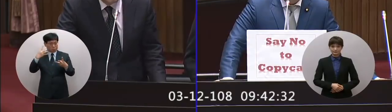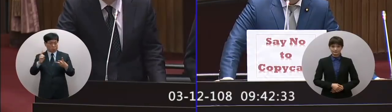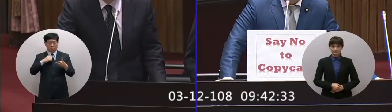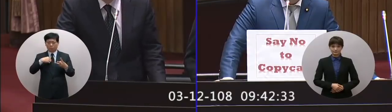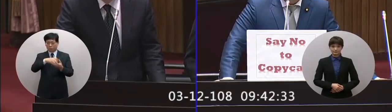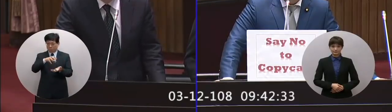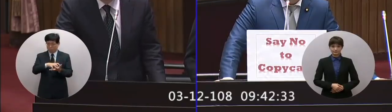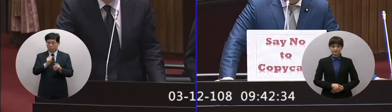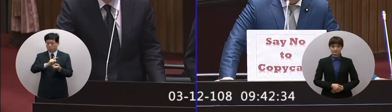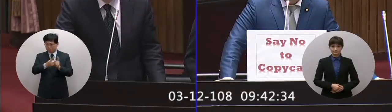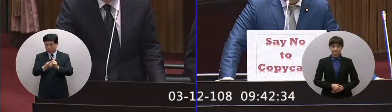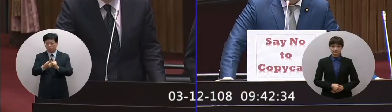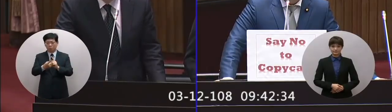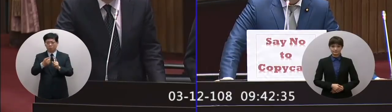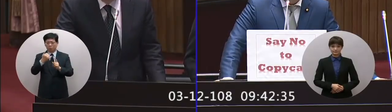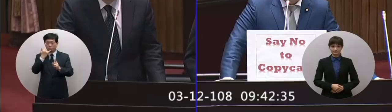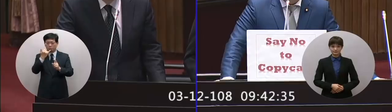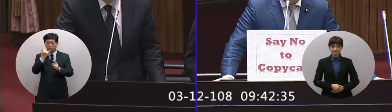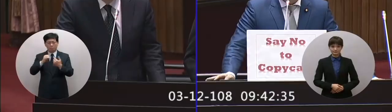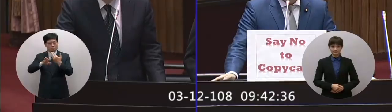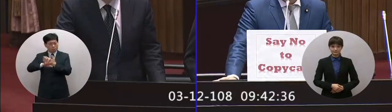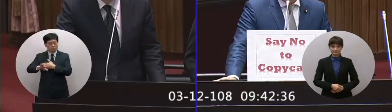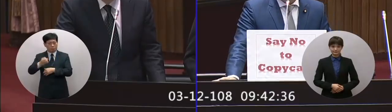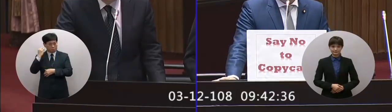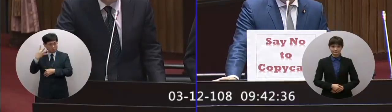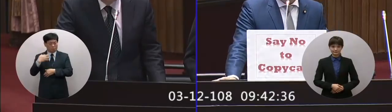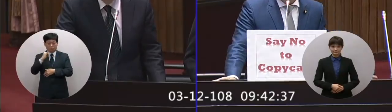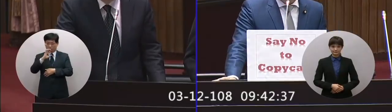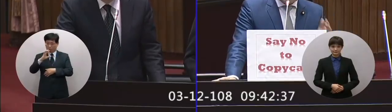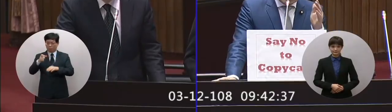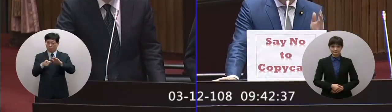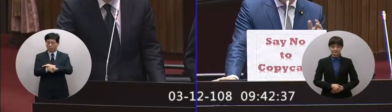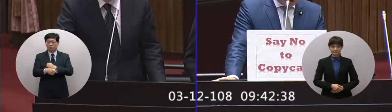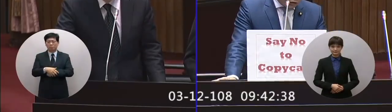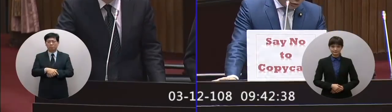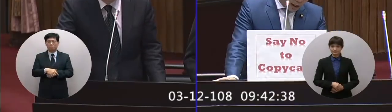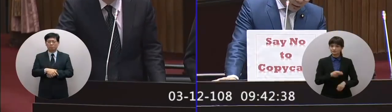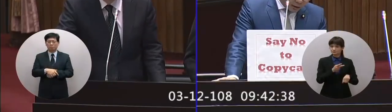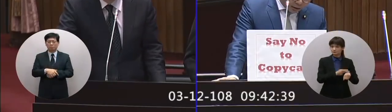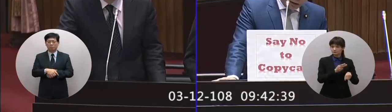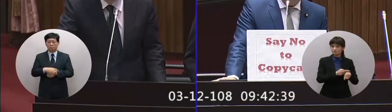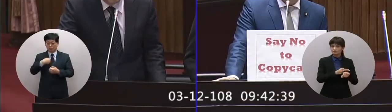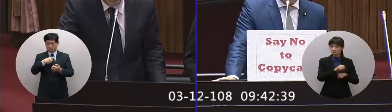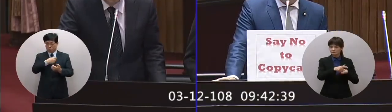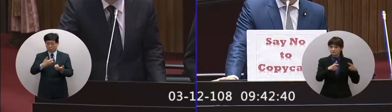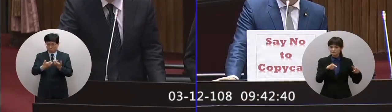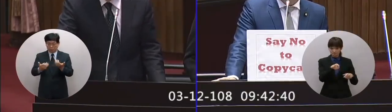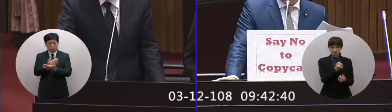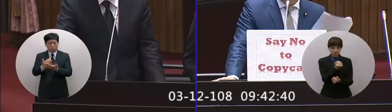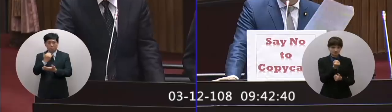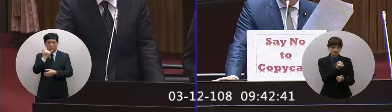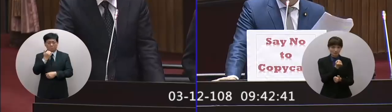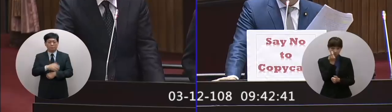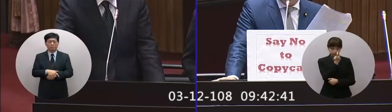身份证也要导入有关相关的一些晶片的系统，那 也相关的技术啊，一定要严格把